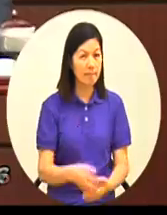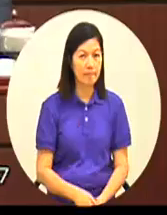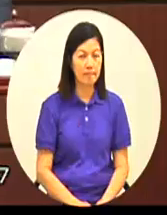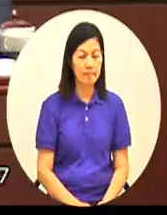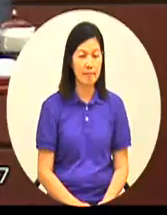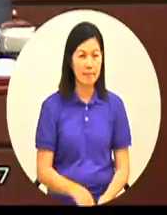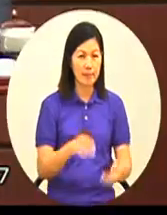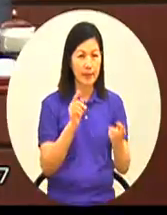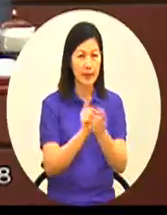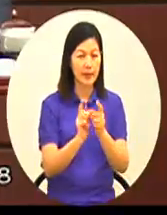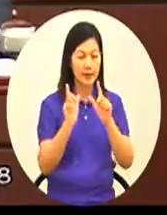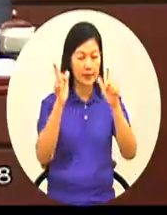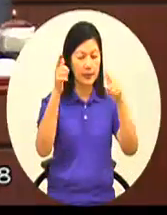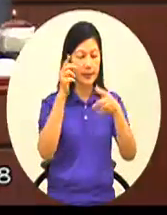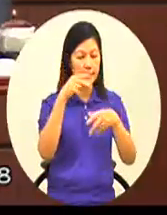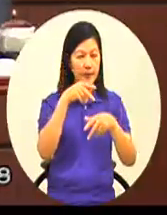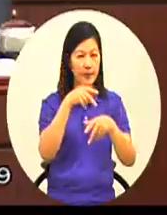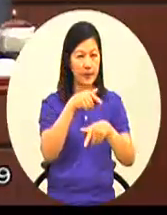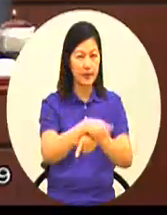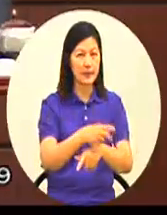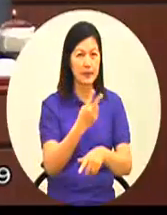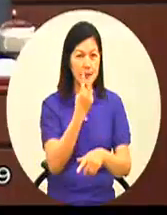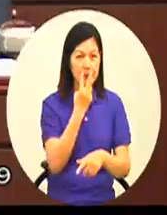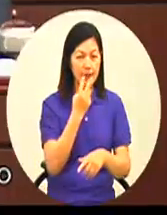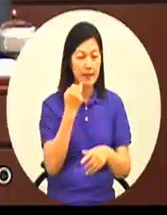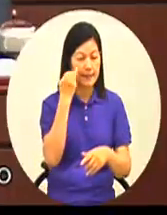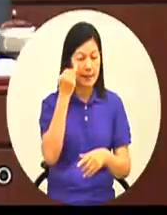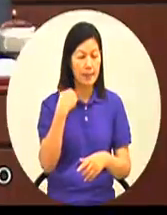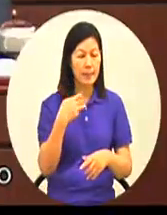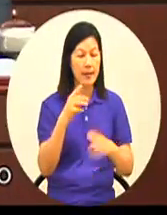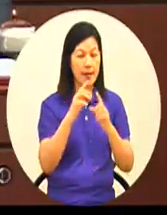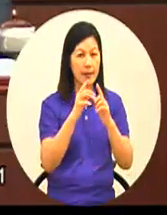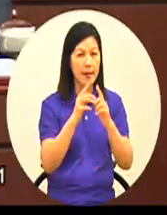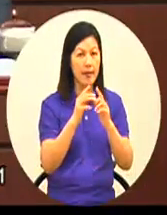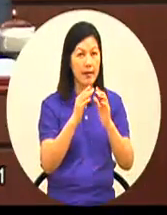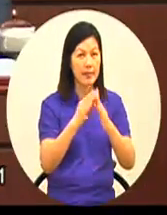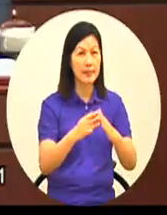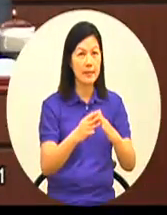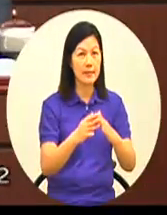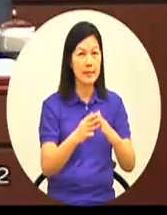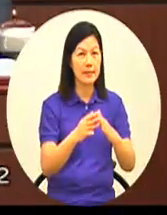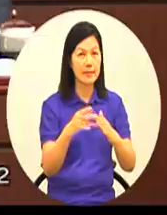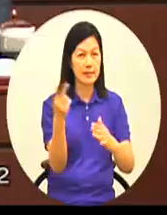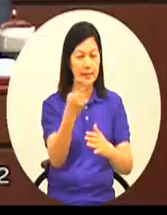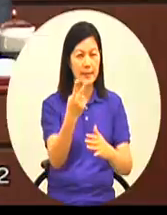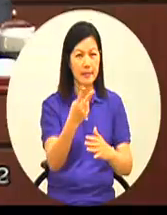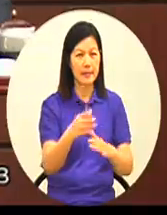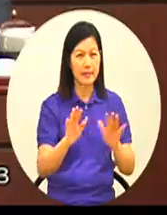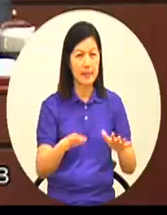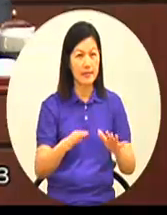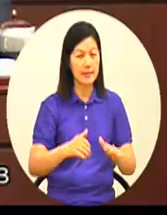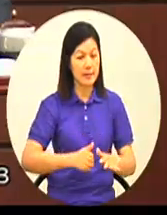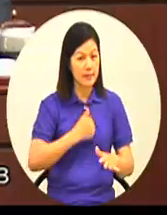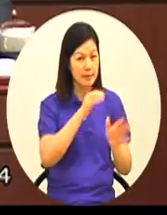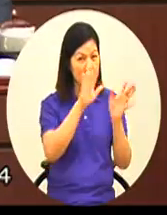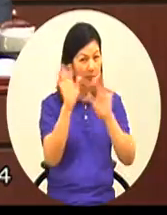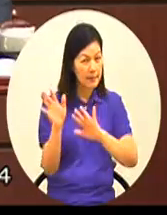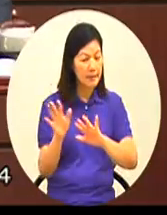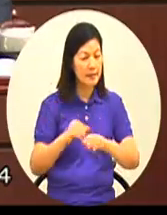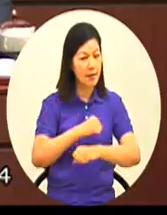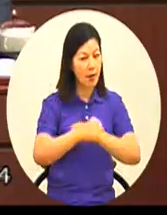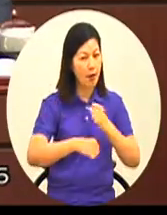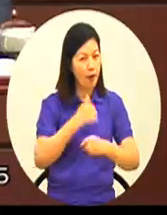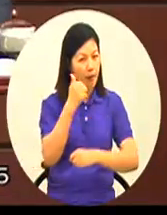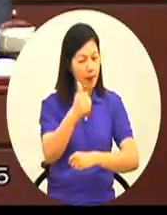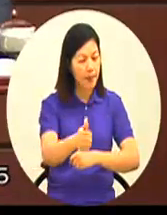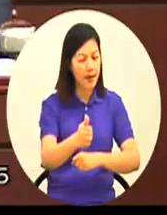对东南亚地区有哪一些姐妹市？ 两个。 对，那我们现在有没有什么具体的友好的行为，或者是有具